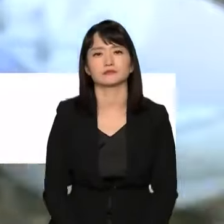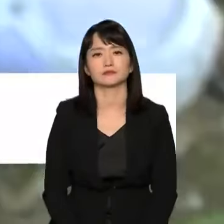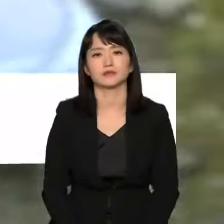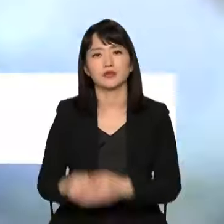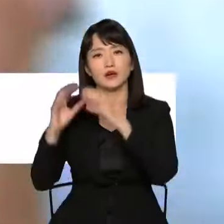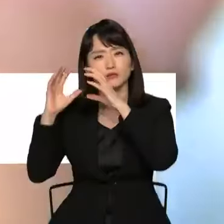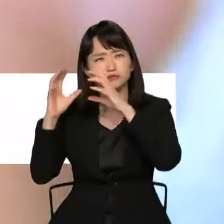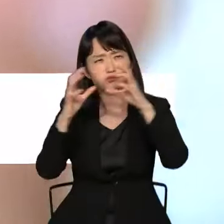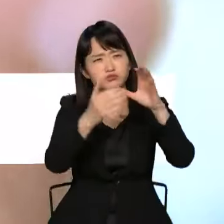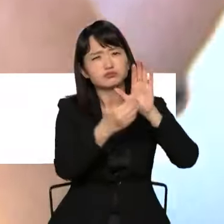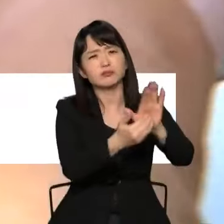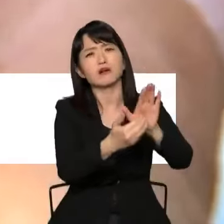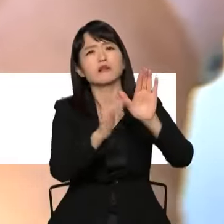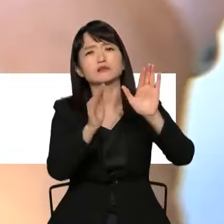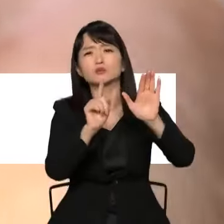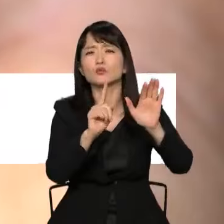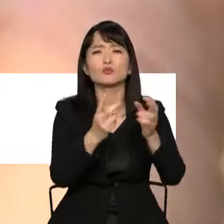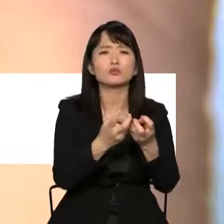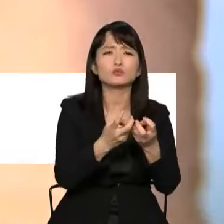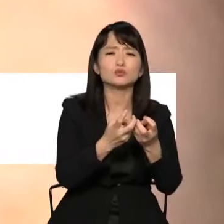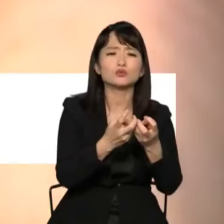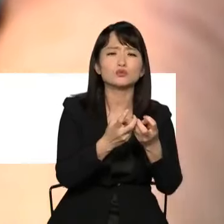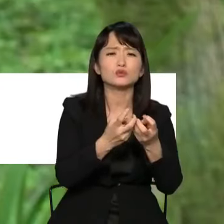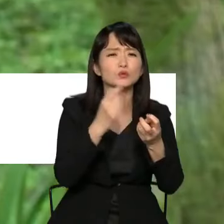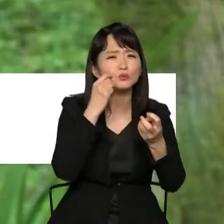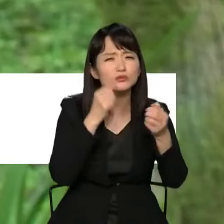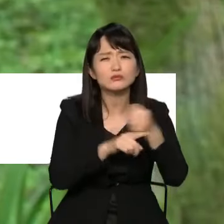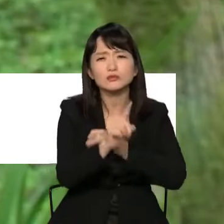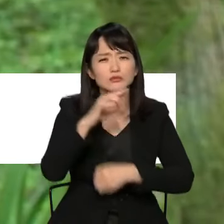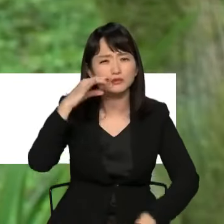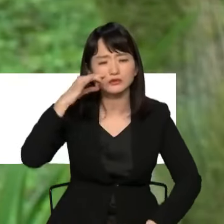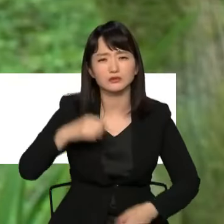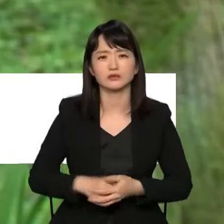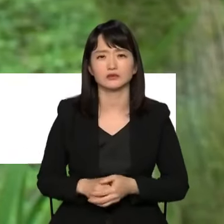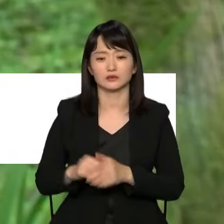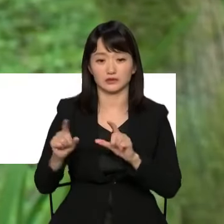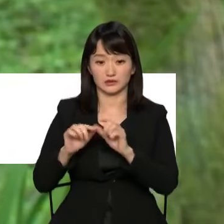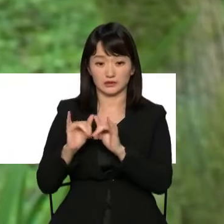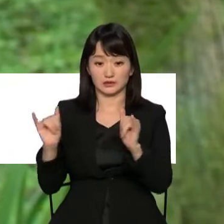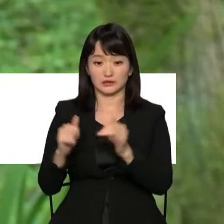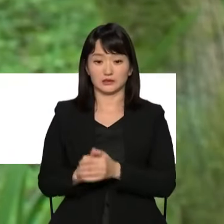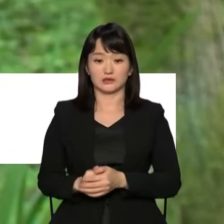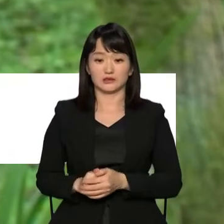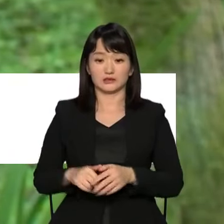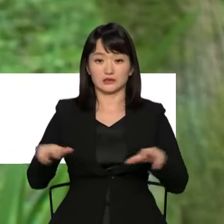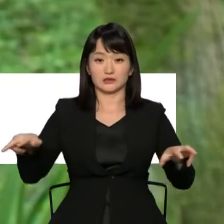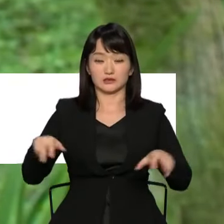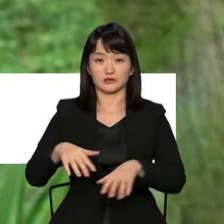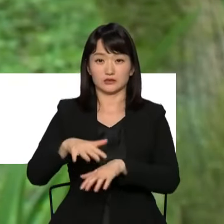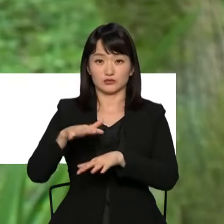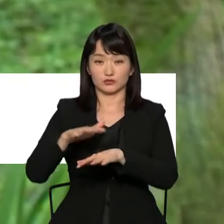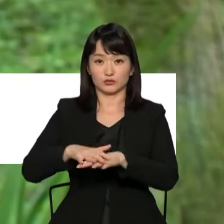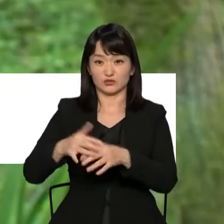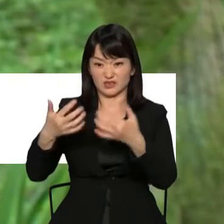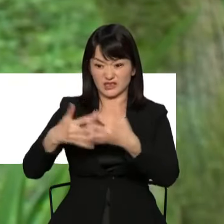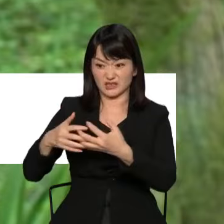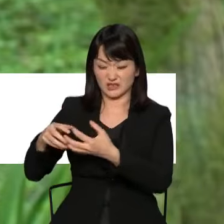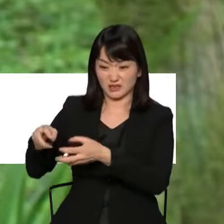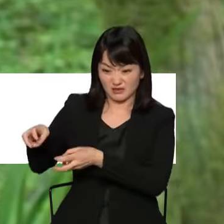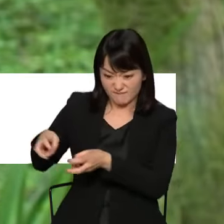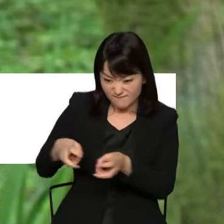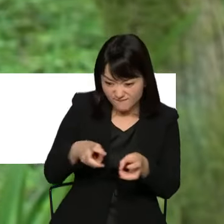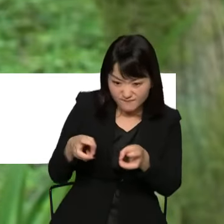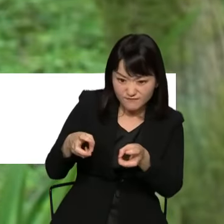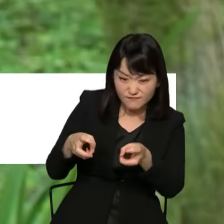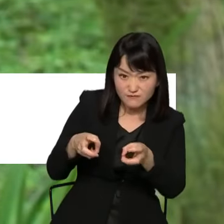되는데 왜 안 막는지 아주 궁금하고. 우리 주민들이 전부 다 농기계 끌고 나와갖고 대북 풍선